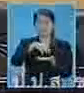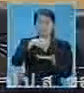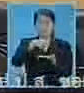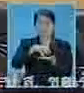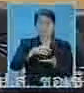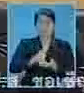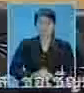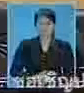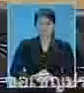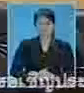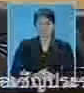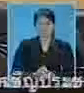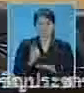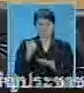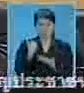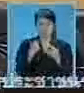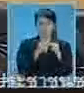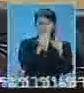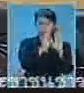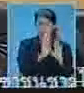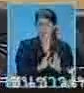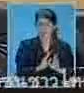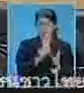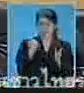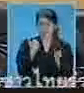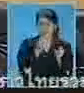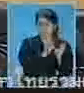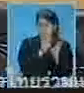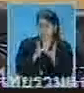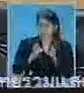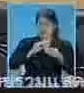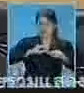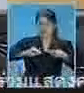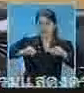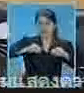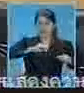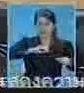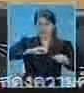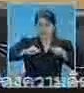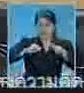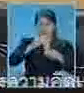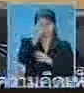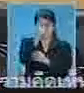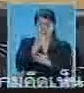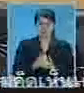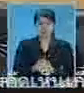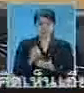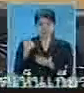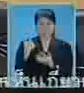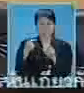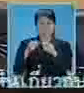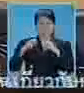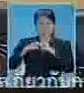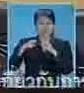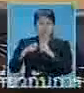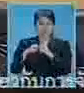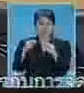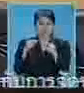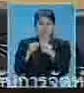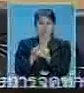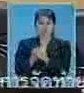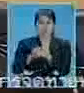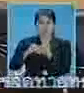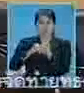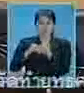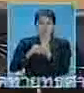ปะถ้าเราไปใช้มาตรการใช้ยาแรงเหมือนที่ใช้กันในช่วงปี50ดูสิครับเกิดอะไรขึ้นประเทศ